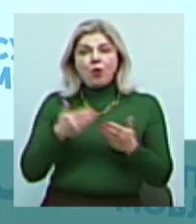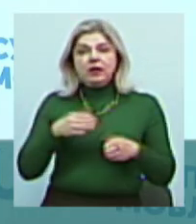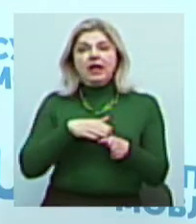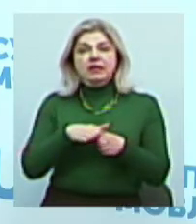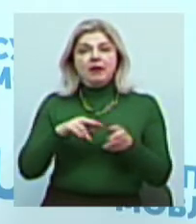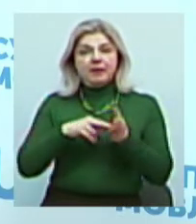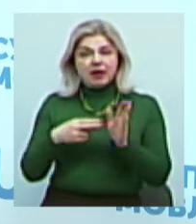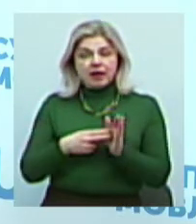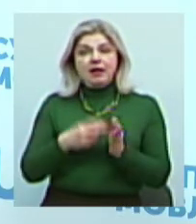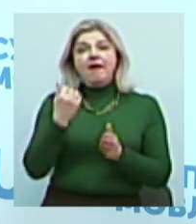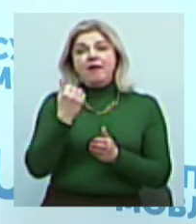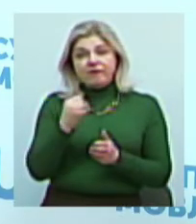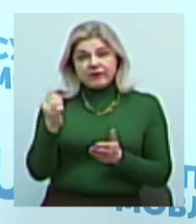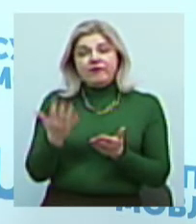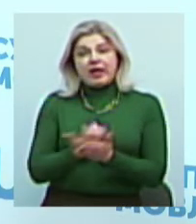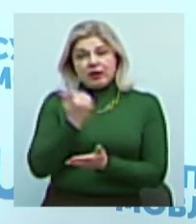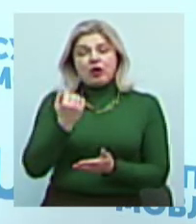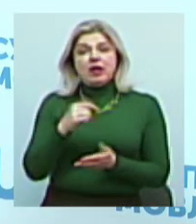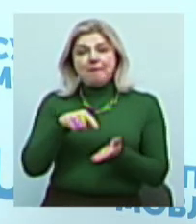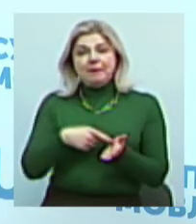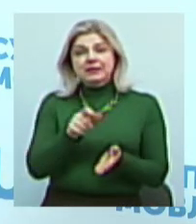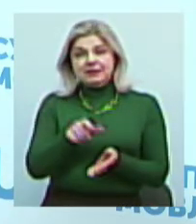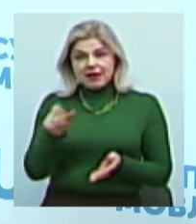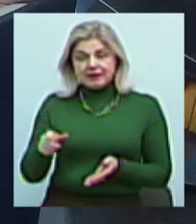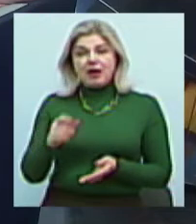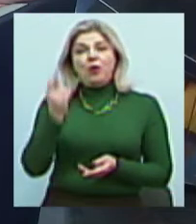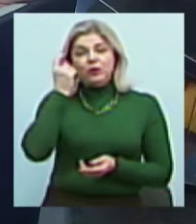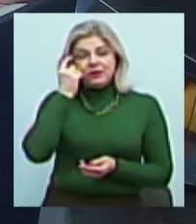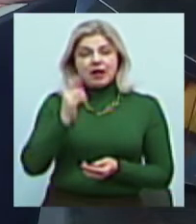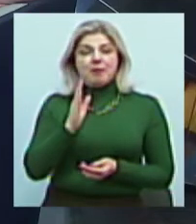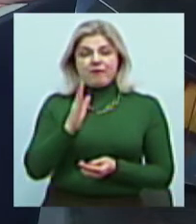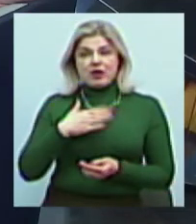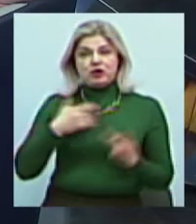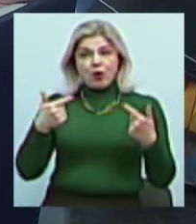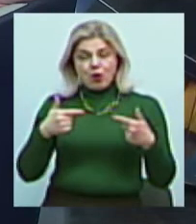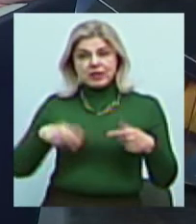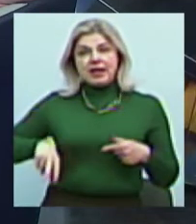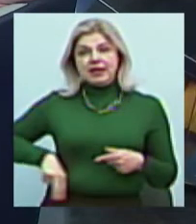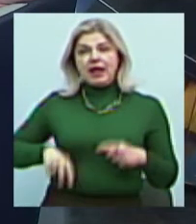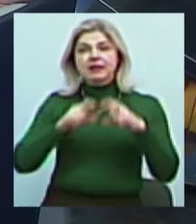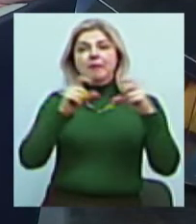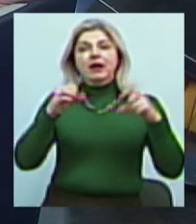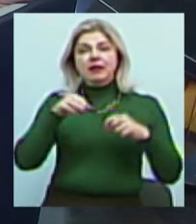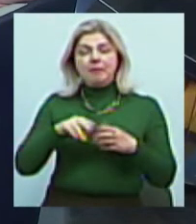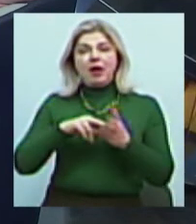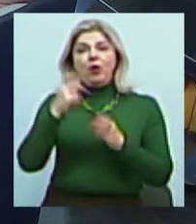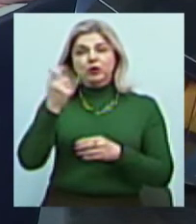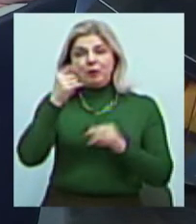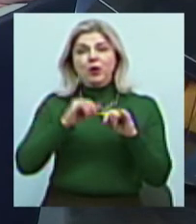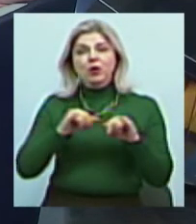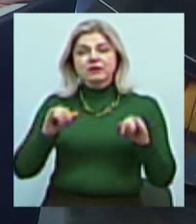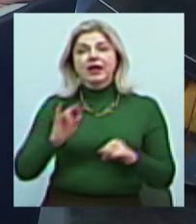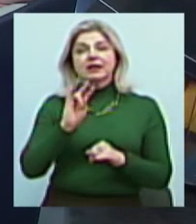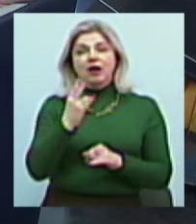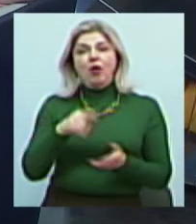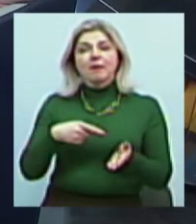плану виграють містяни, дізнаємось у нашого сьогоднішнього спікера. В студії директорка департаменту економічного розвитку